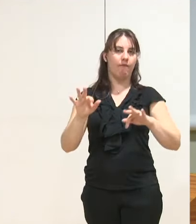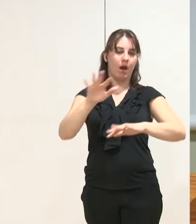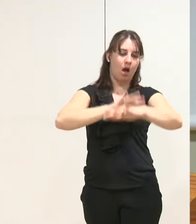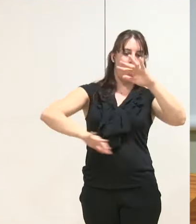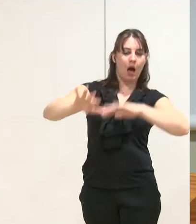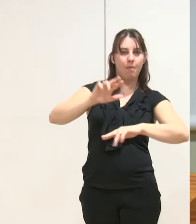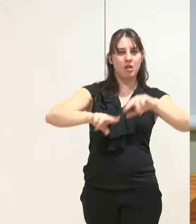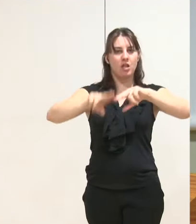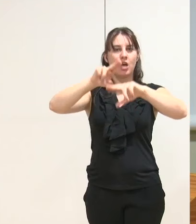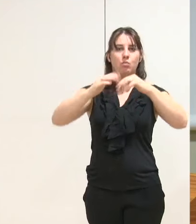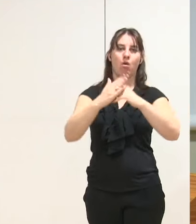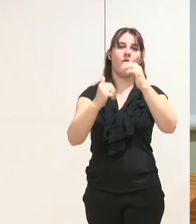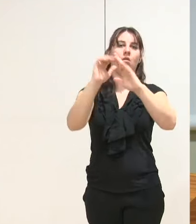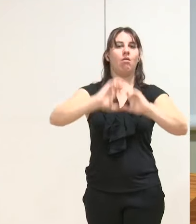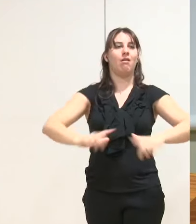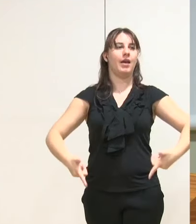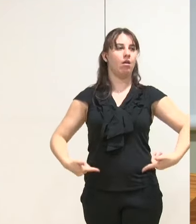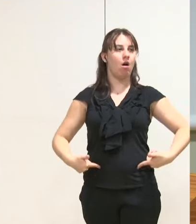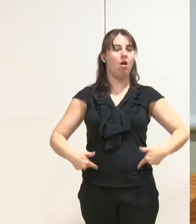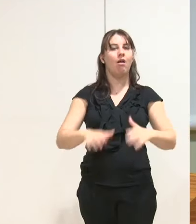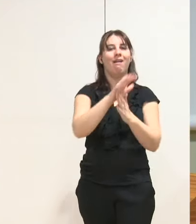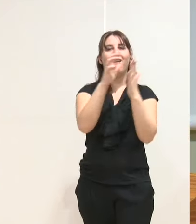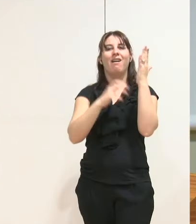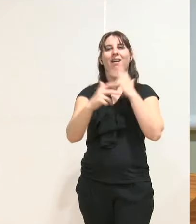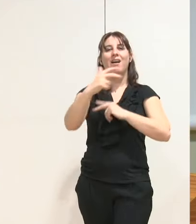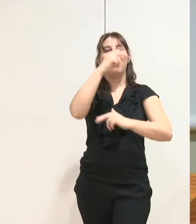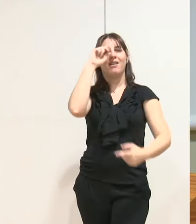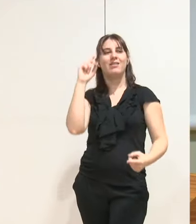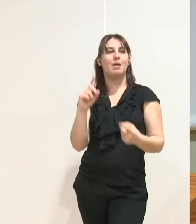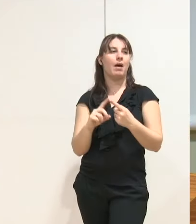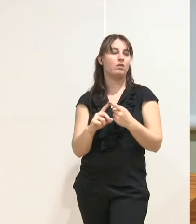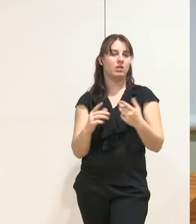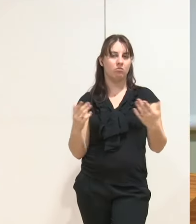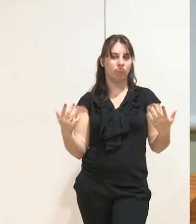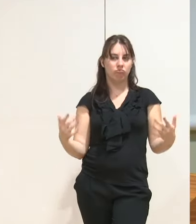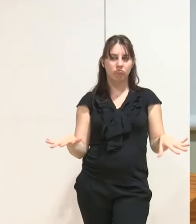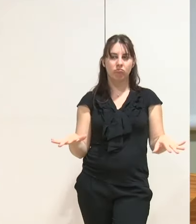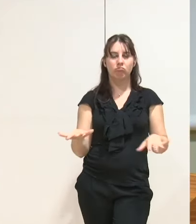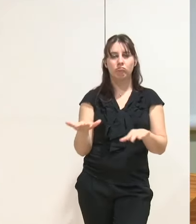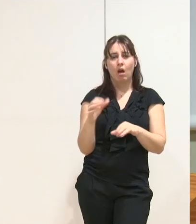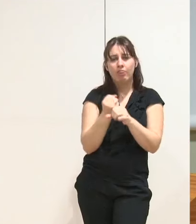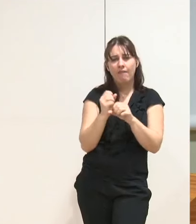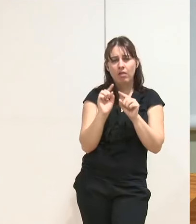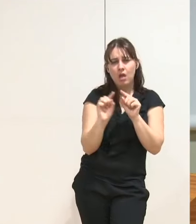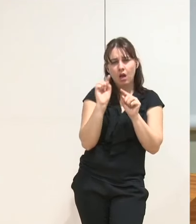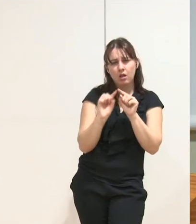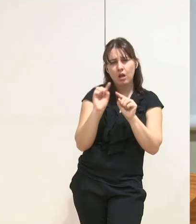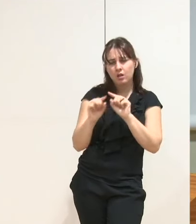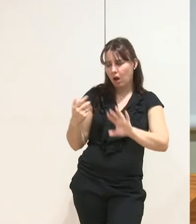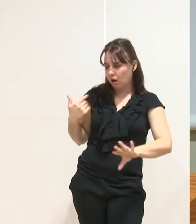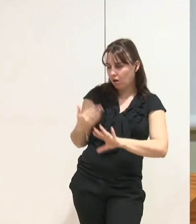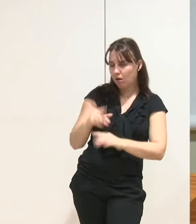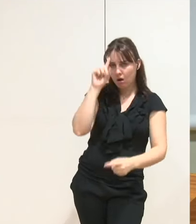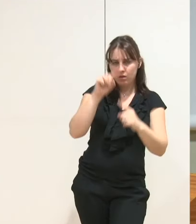d'école et qui vient conclure pour cette partie-là euh un travail de fourmis fait à la fois sur le